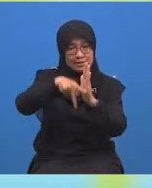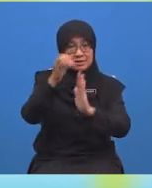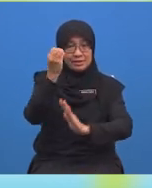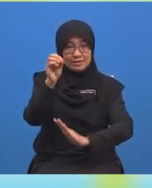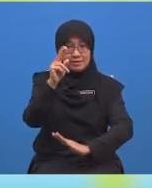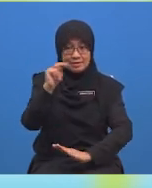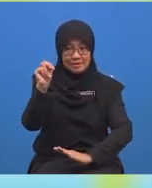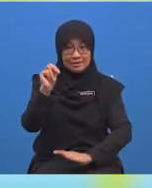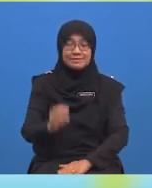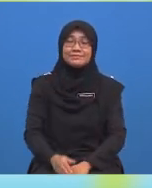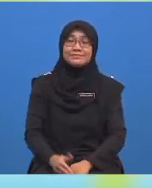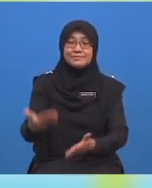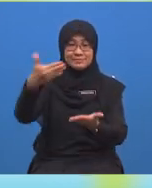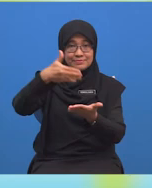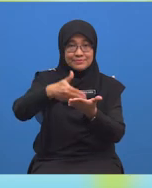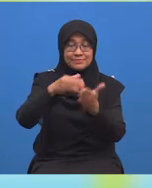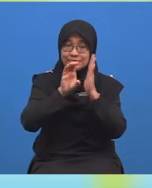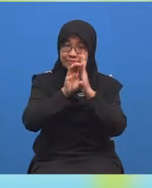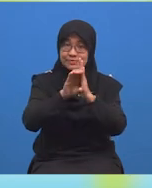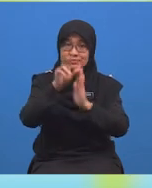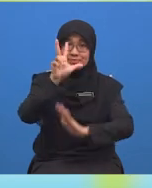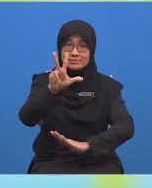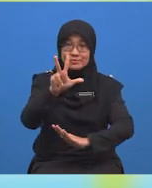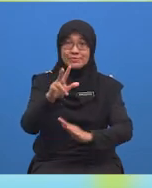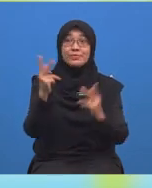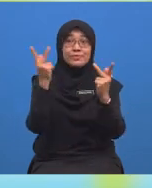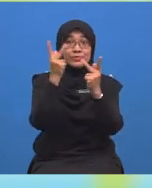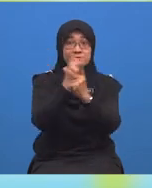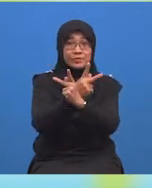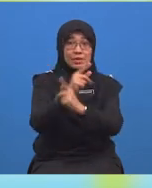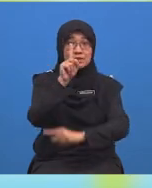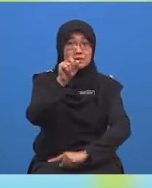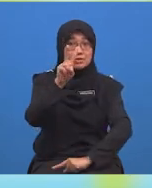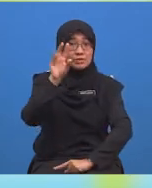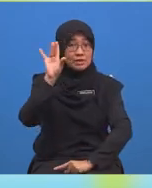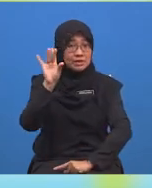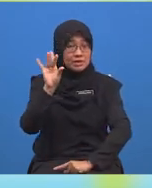Baiklah, contoh seterusnya ialah darabkan